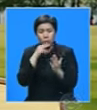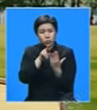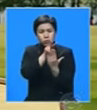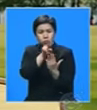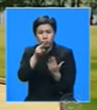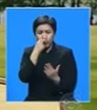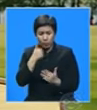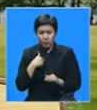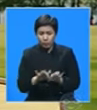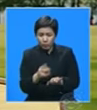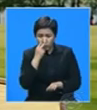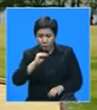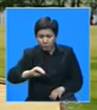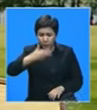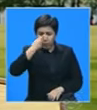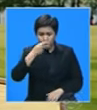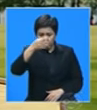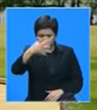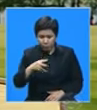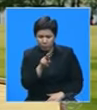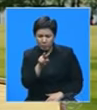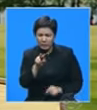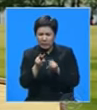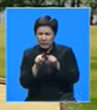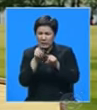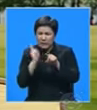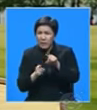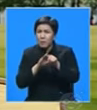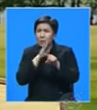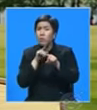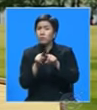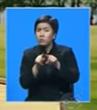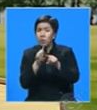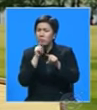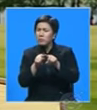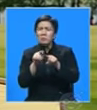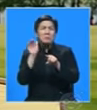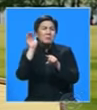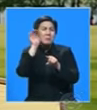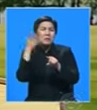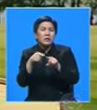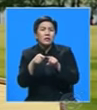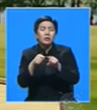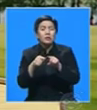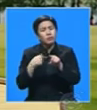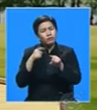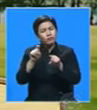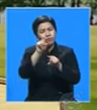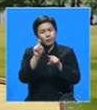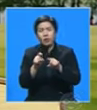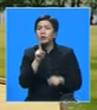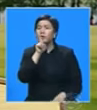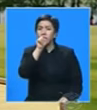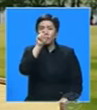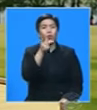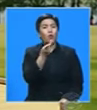รู้นะว่าเอ๊ะข้อความเหล่านี้มันเป็นไปได้หรือมันเชื่อได้หรือเปล่านะถ้าสงสัยอะไรก็สอบถามมาก็ได้นะครับ